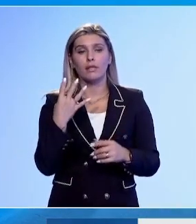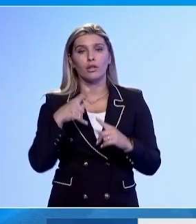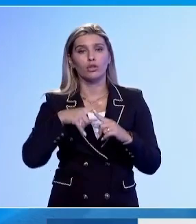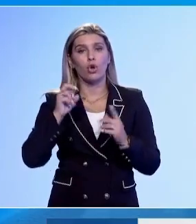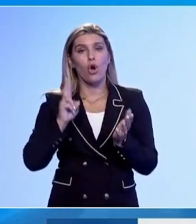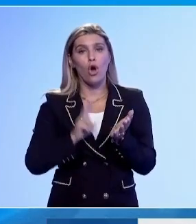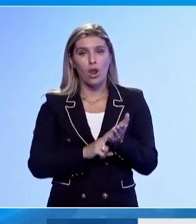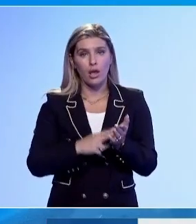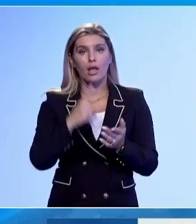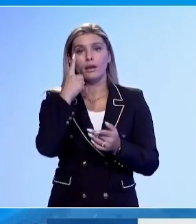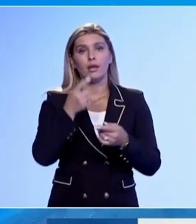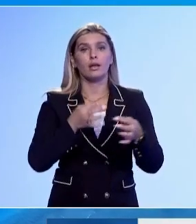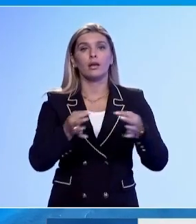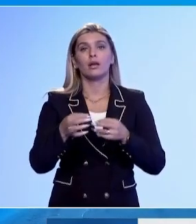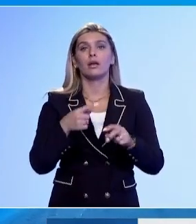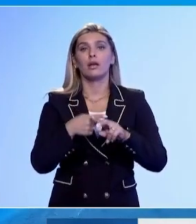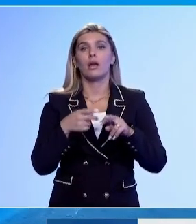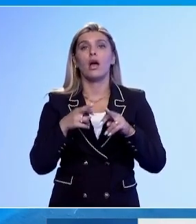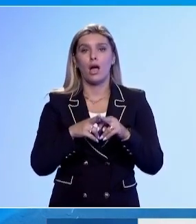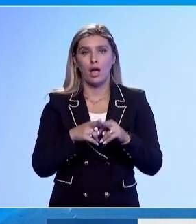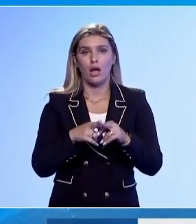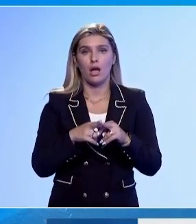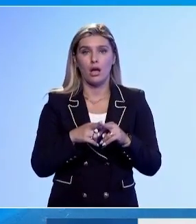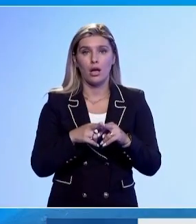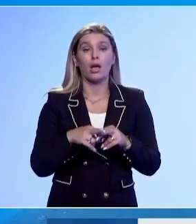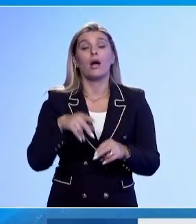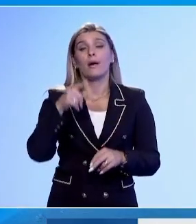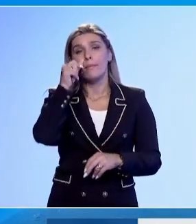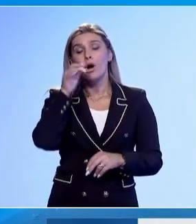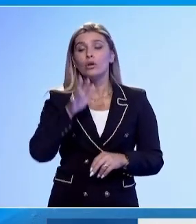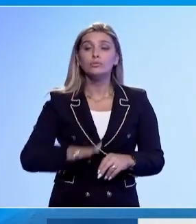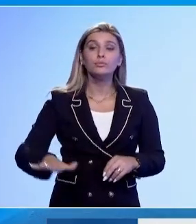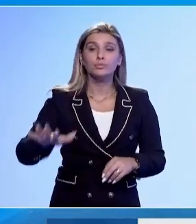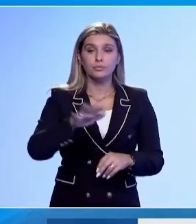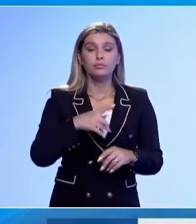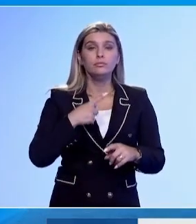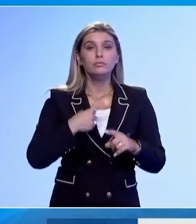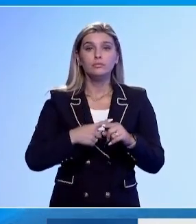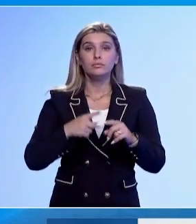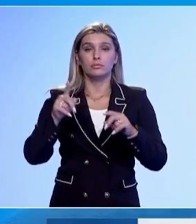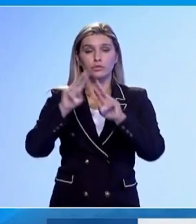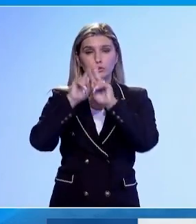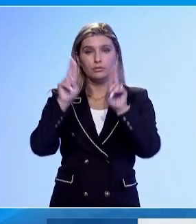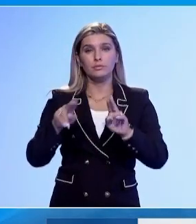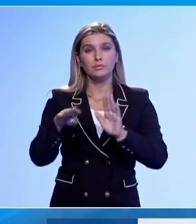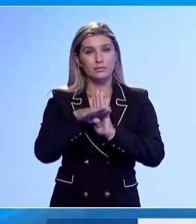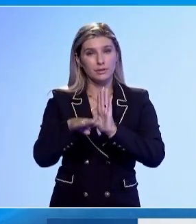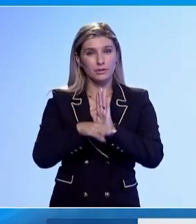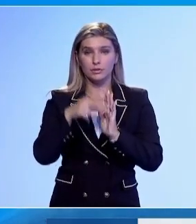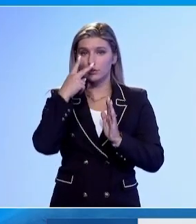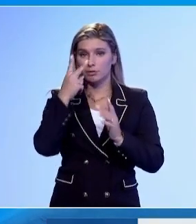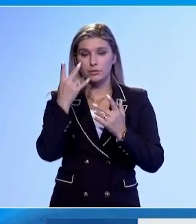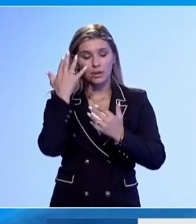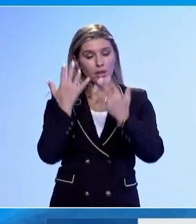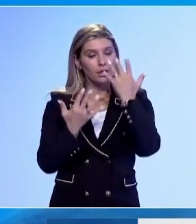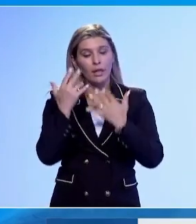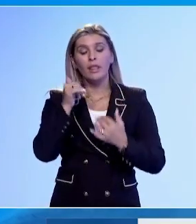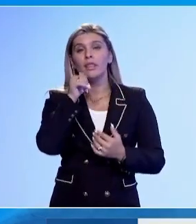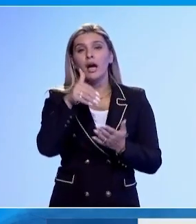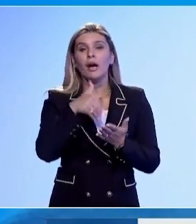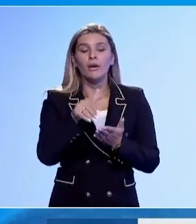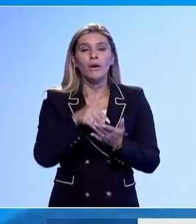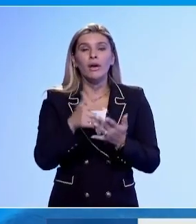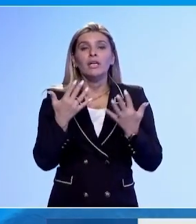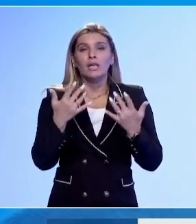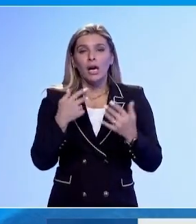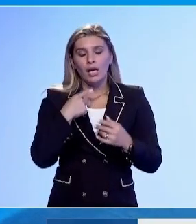hektar. Në rast se e kalkulojmë me numrin e popullsisë dhe standarde ndërkombëtare sa kërkon konsumimi ditor, ne